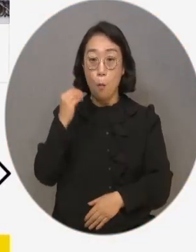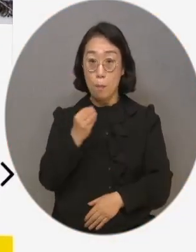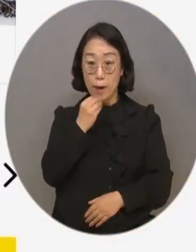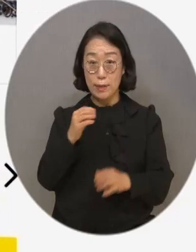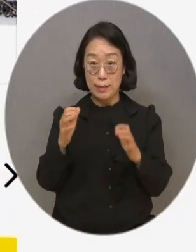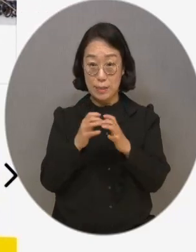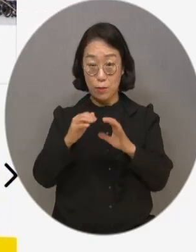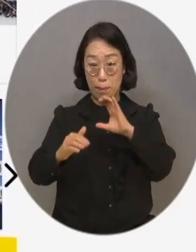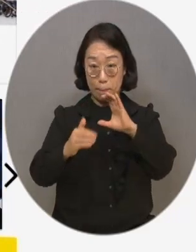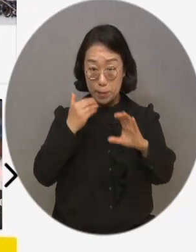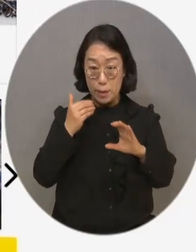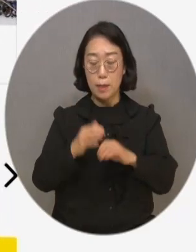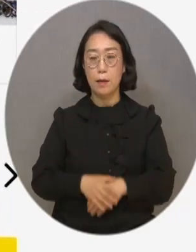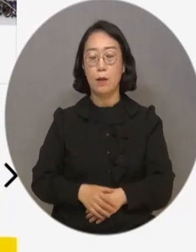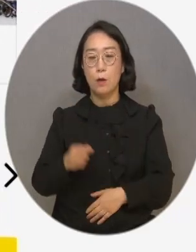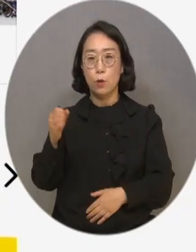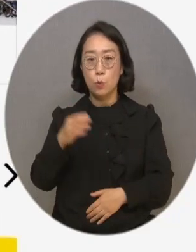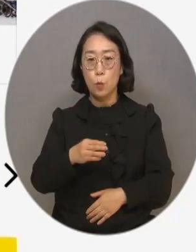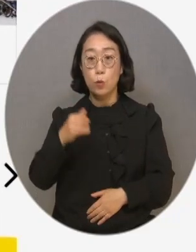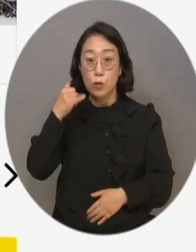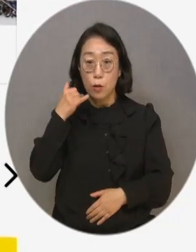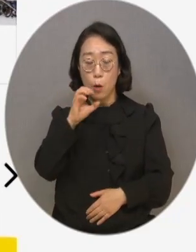홈페이지 또는 전자우편,